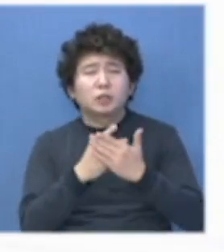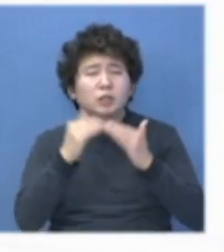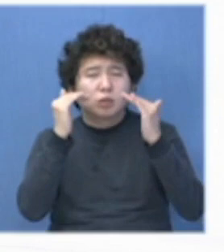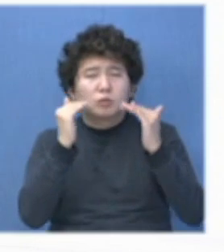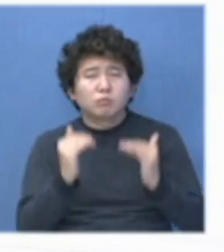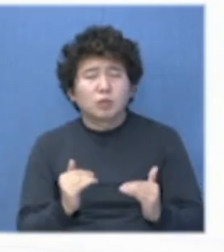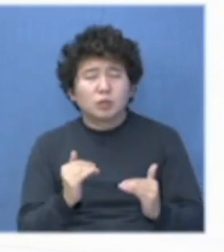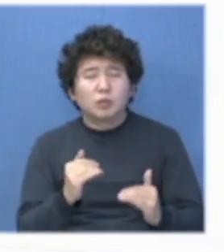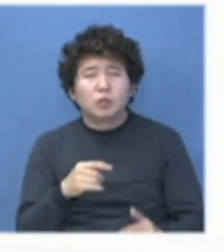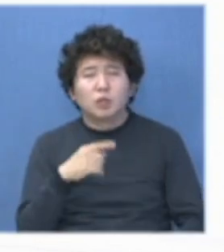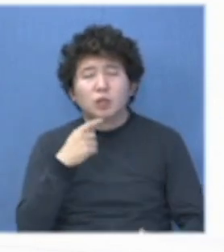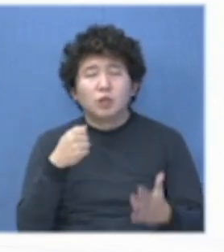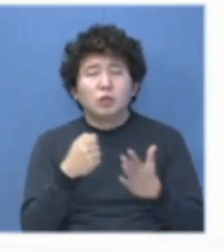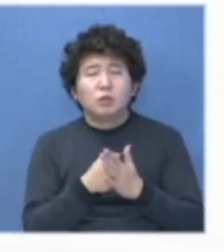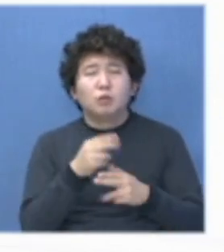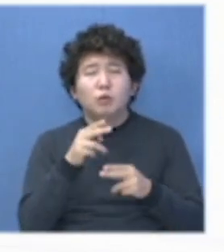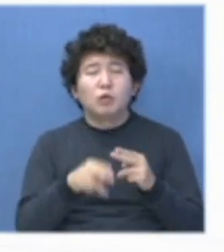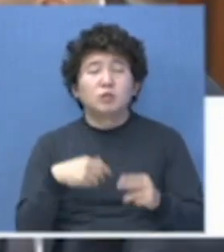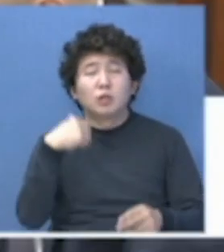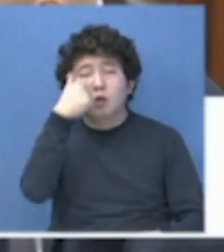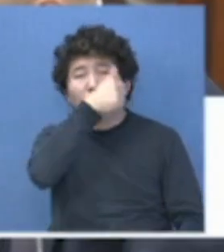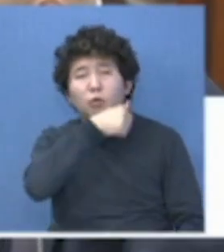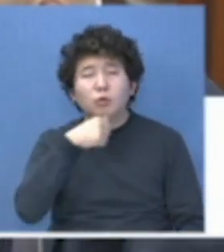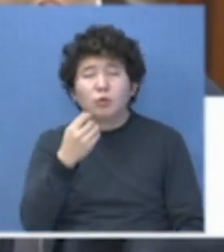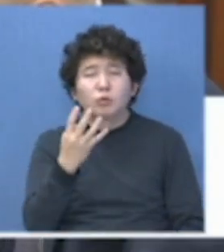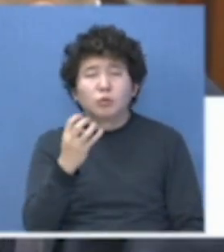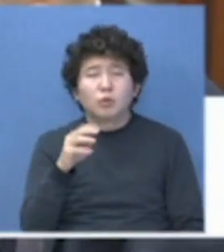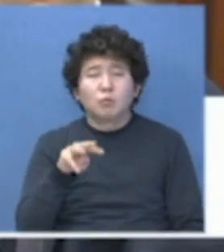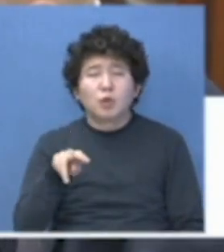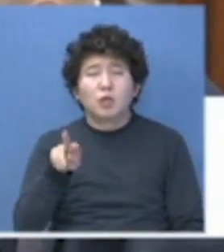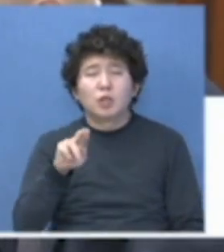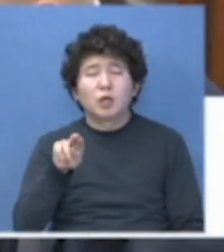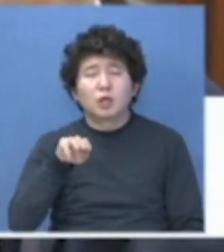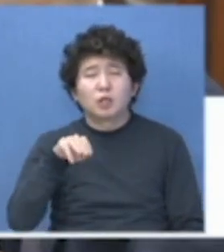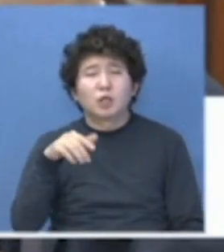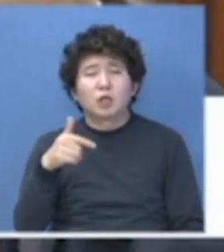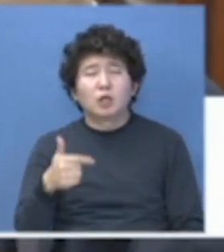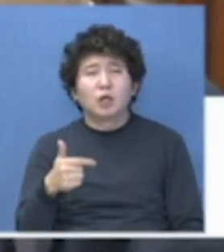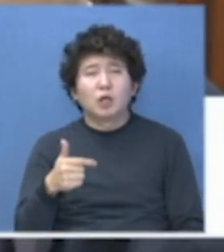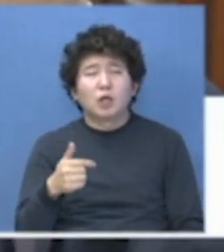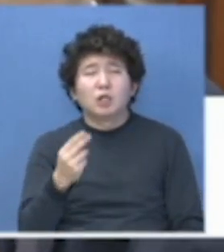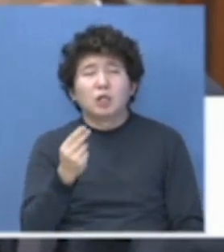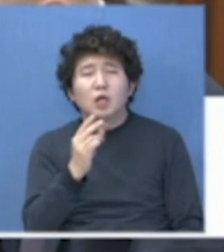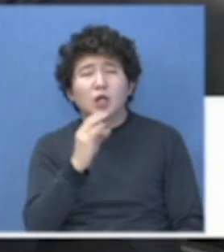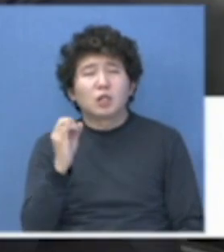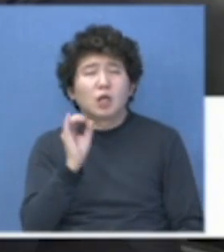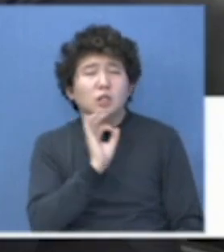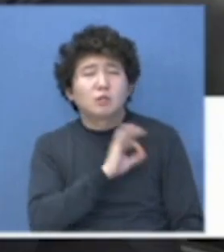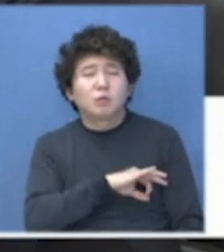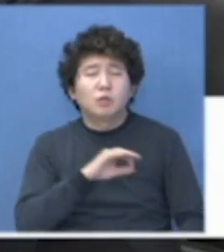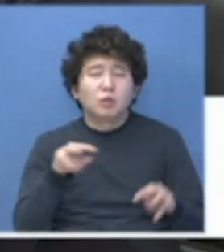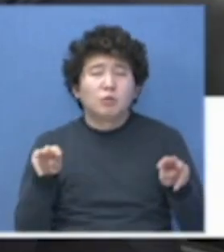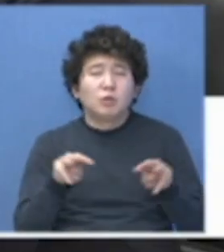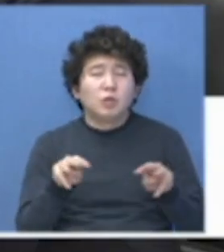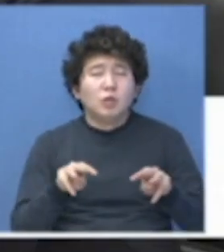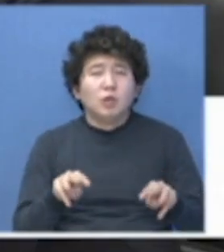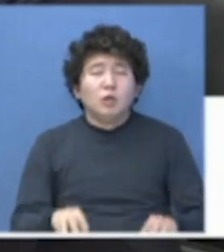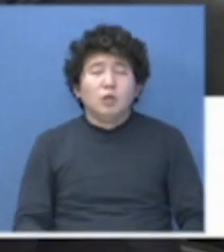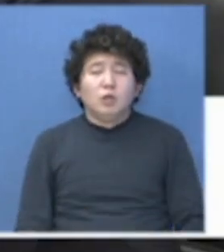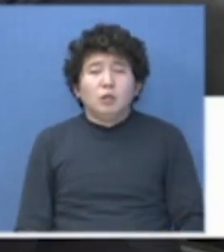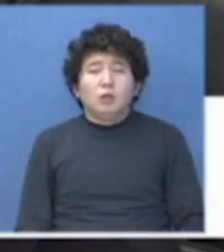Сонымен қатар жыл аяғына жақындап қалса да 400 миллиардтан астам теңге әлі игерілмеген. Министрліктер арасында индустрия